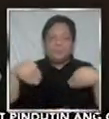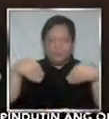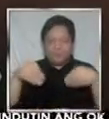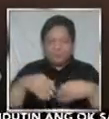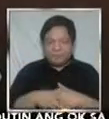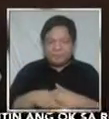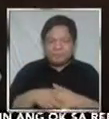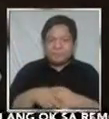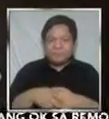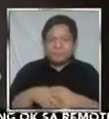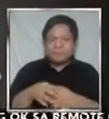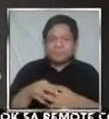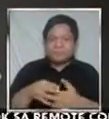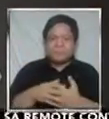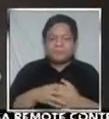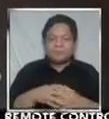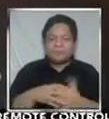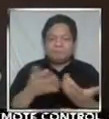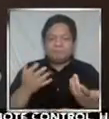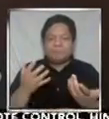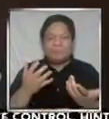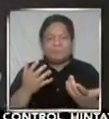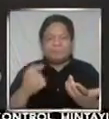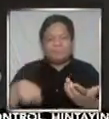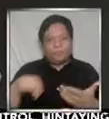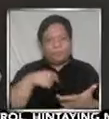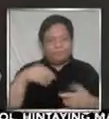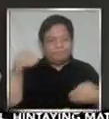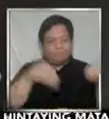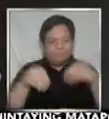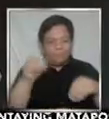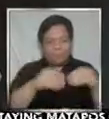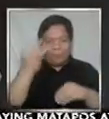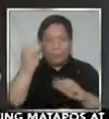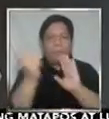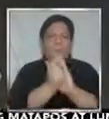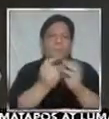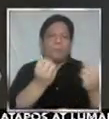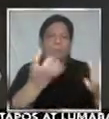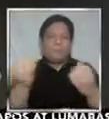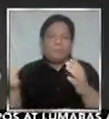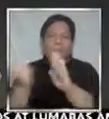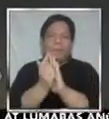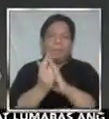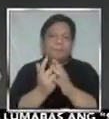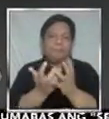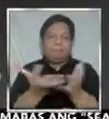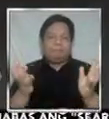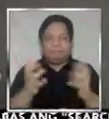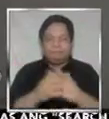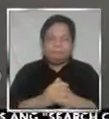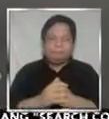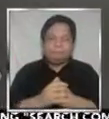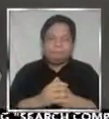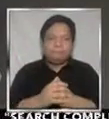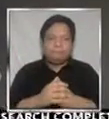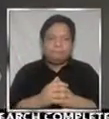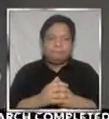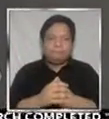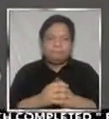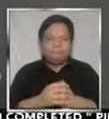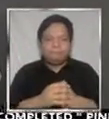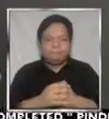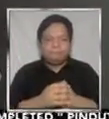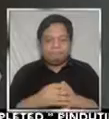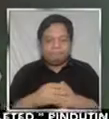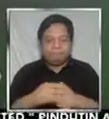Ayan po, kami lang po nagre-repack dahil bawal ang marami. Mga pasta-pasta. Ito po yung